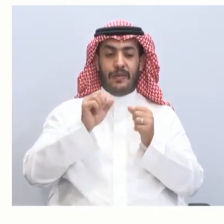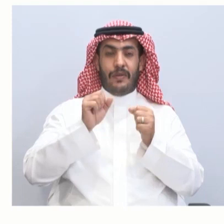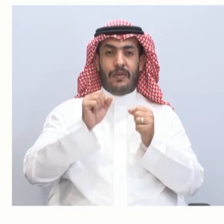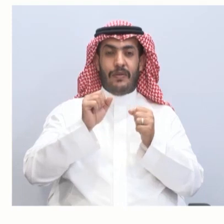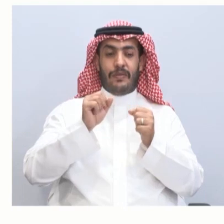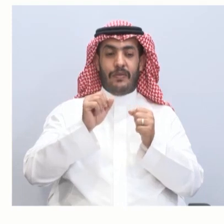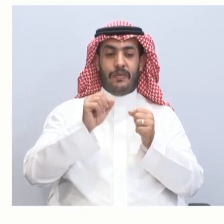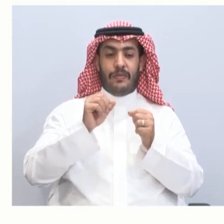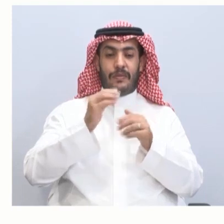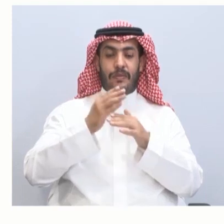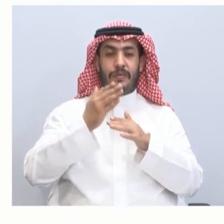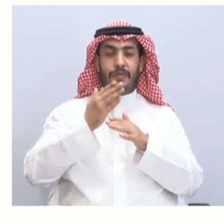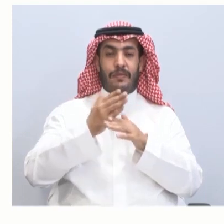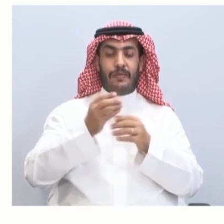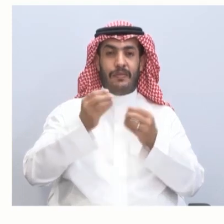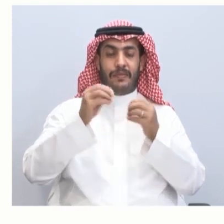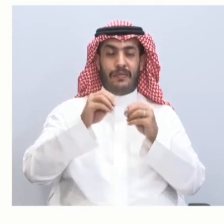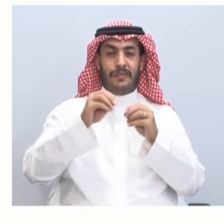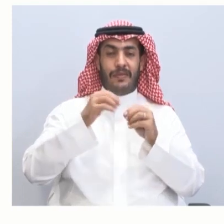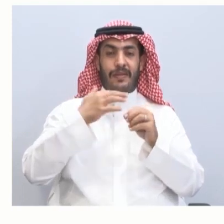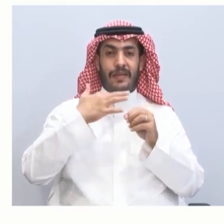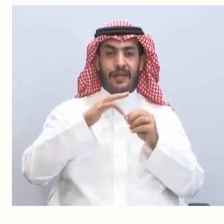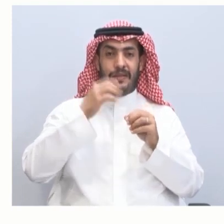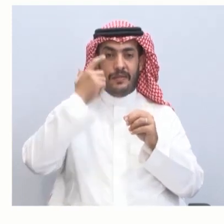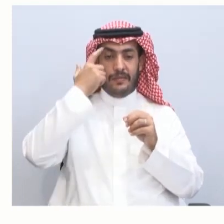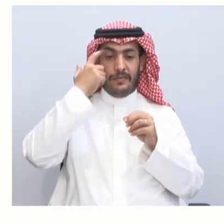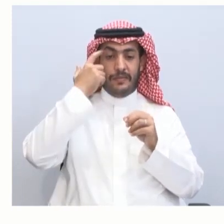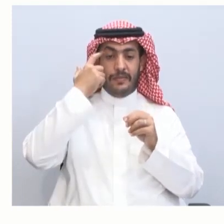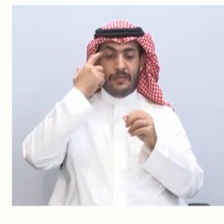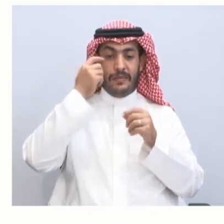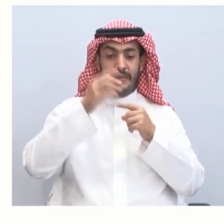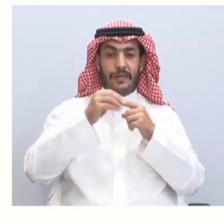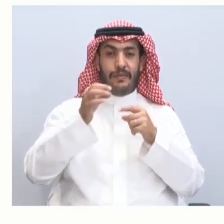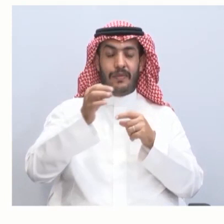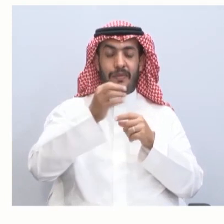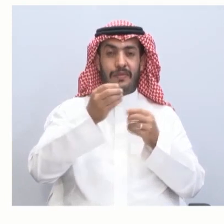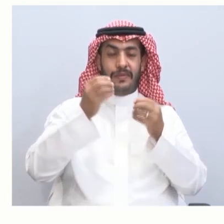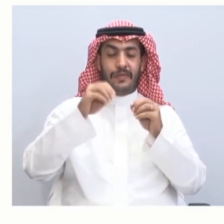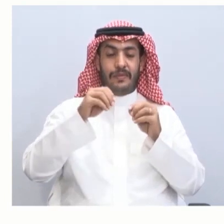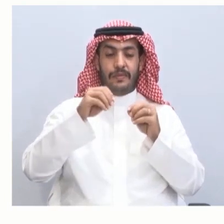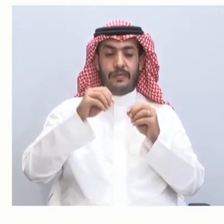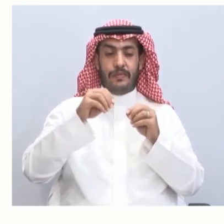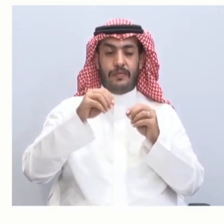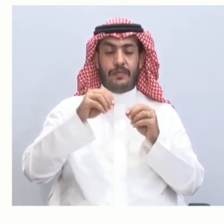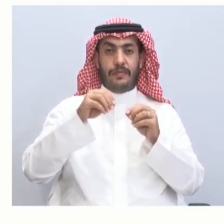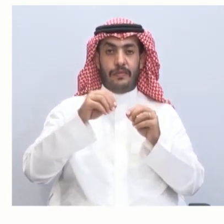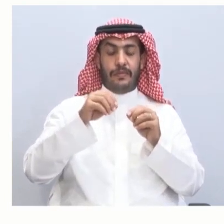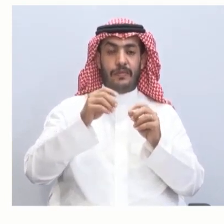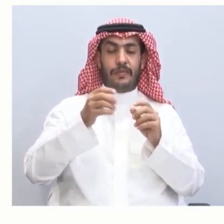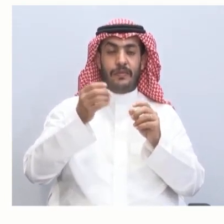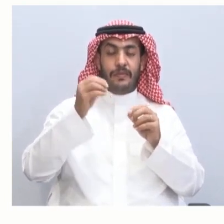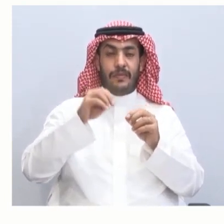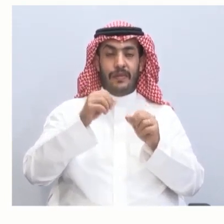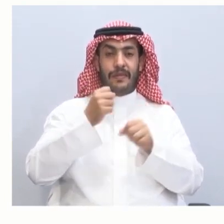قوتها فهذا ادى الى ايضا فقدان مناطق واسعه من نفوذها فامتد